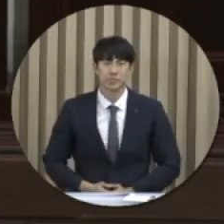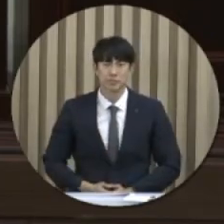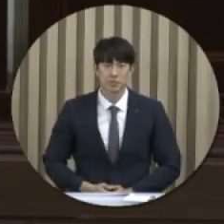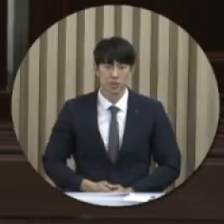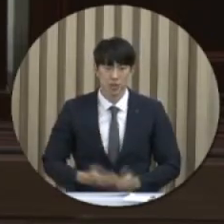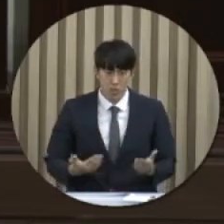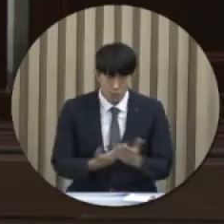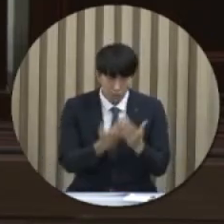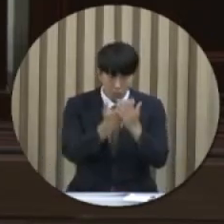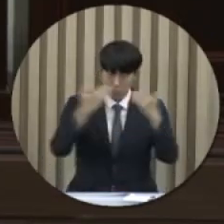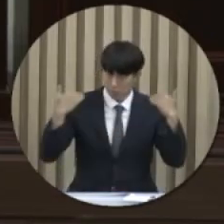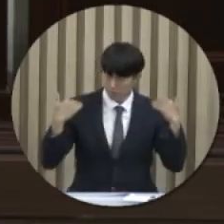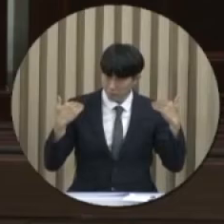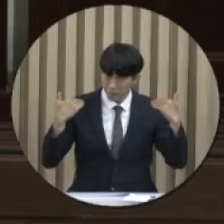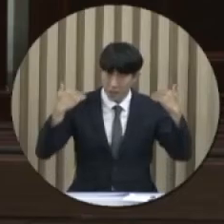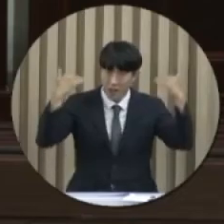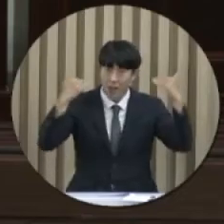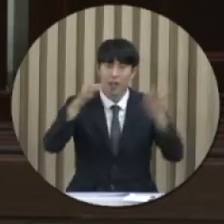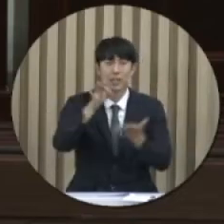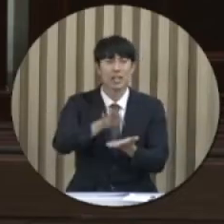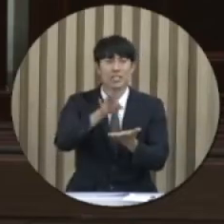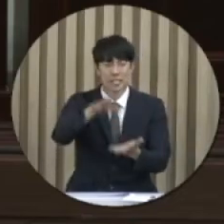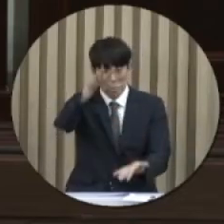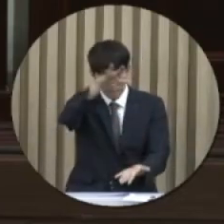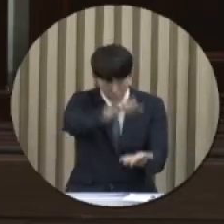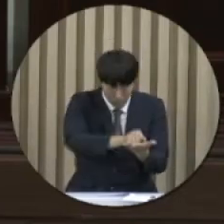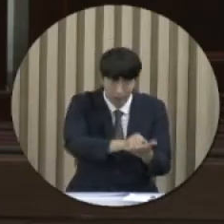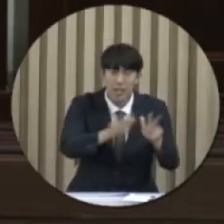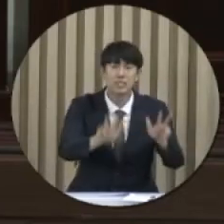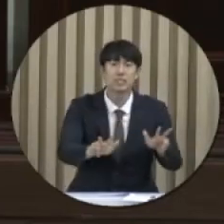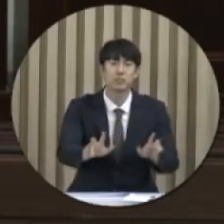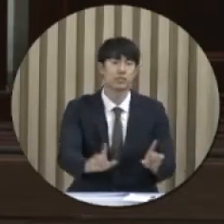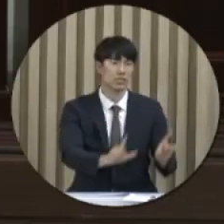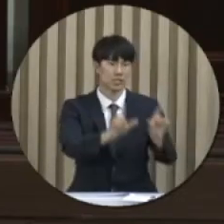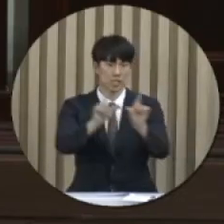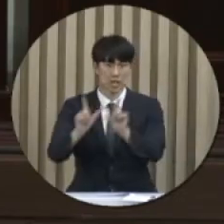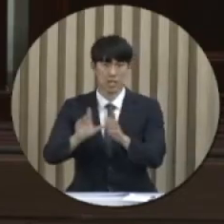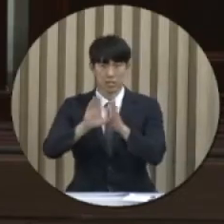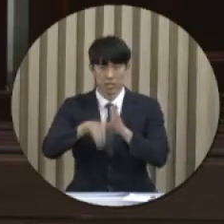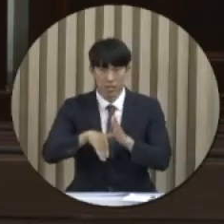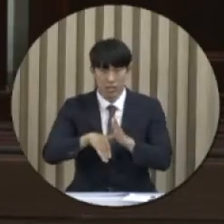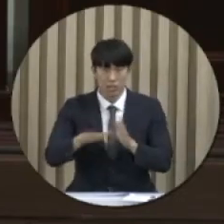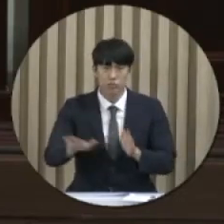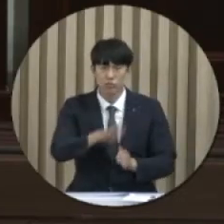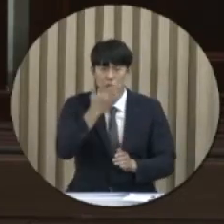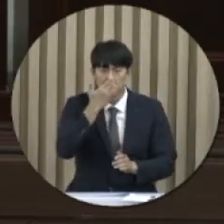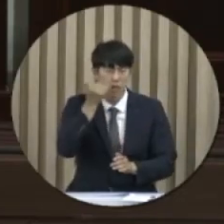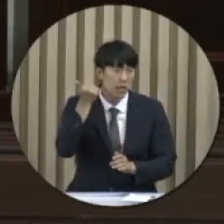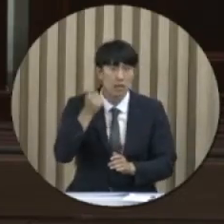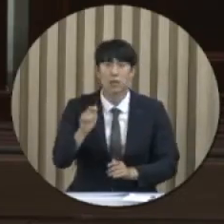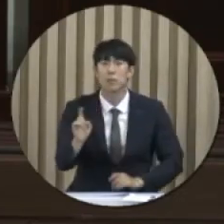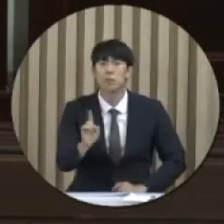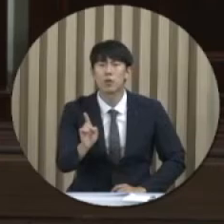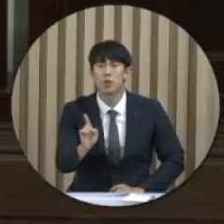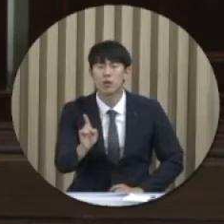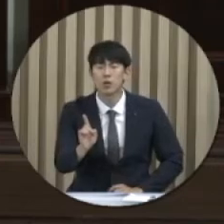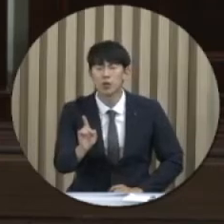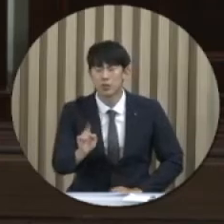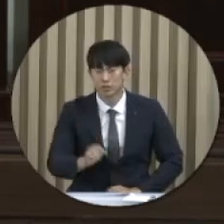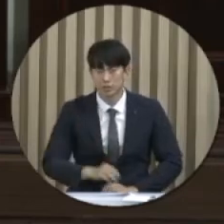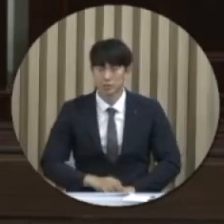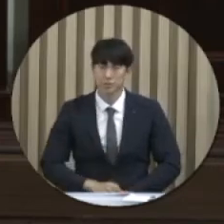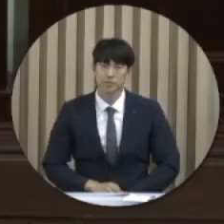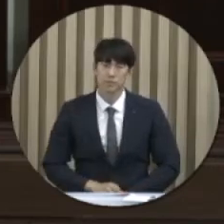성장과 발전이라는 가치가 지배하는 이 시대를 살아오면서 우리가 외면하고 잃어버린 것은 정말